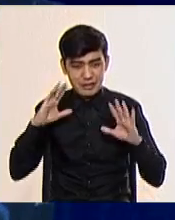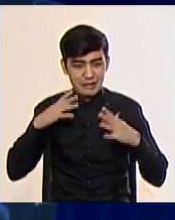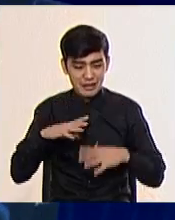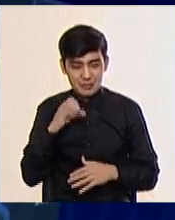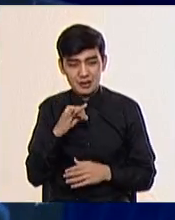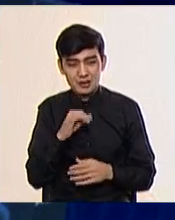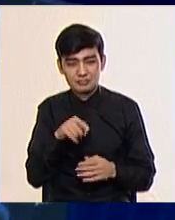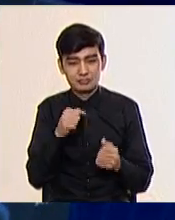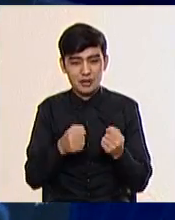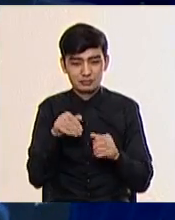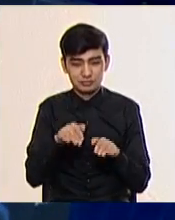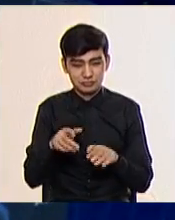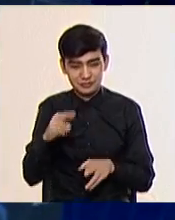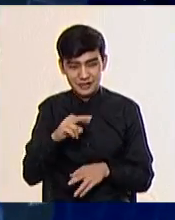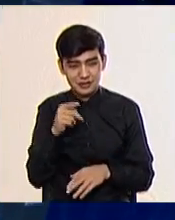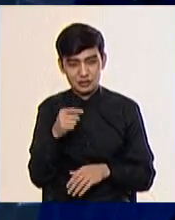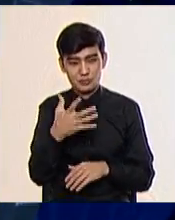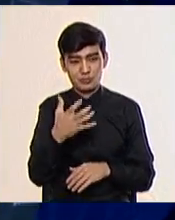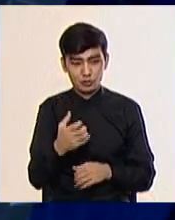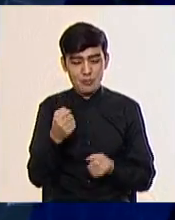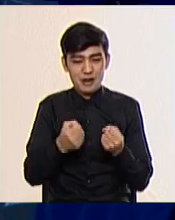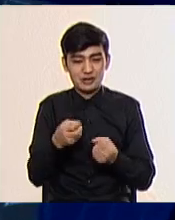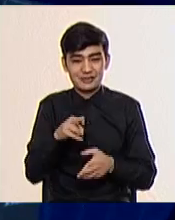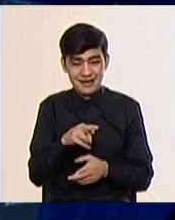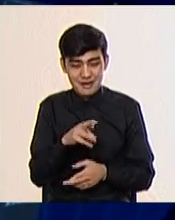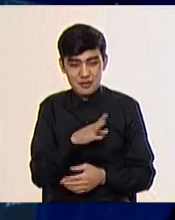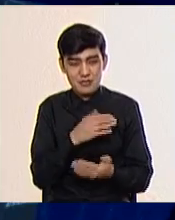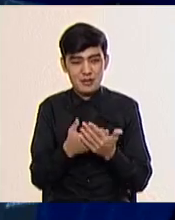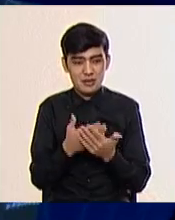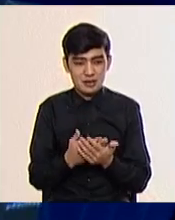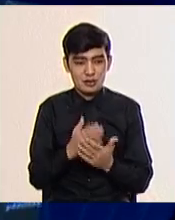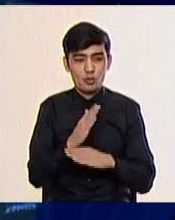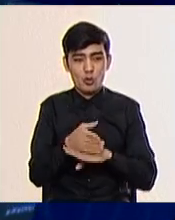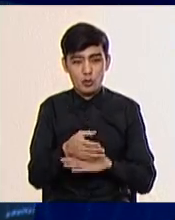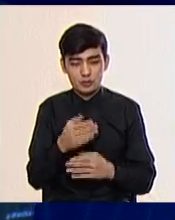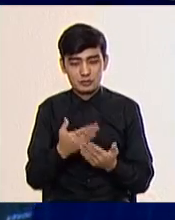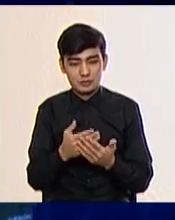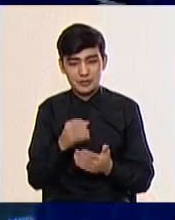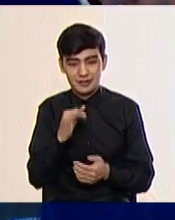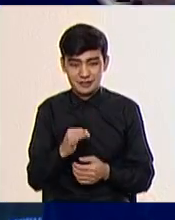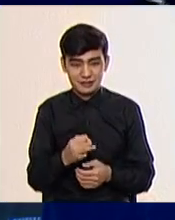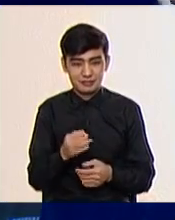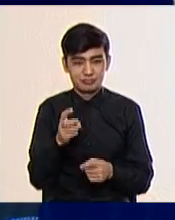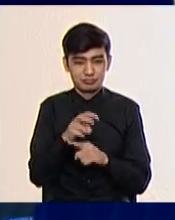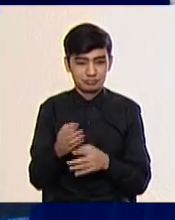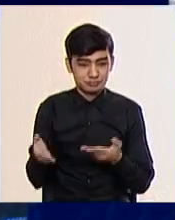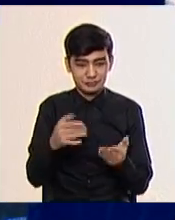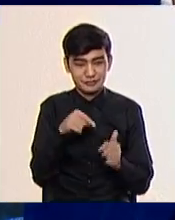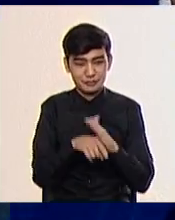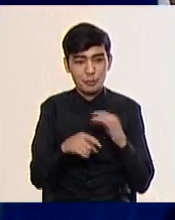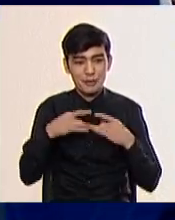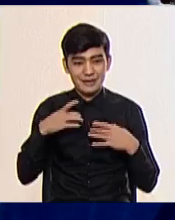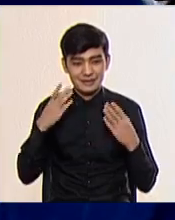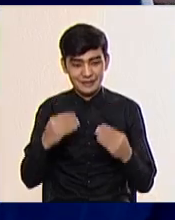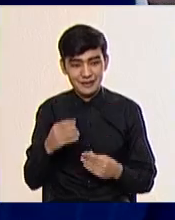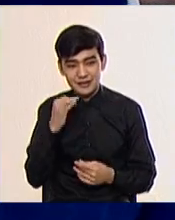его словам, парковка предназначена на 1500 машин, примерно столько же гостей якобы было приглашено на это